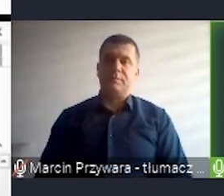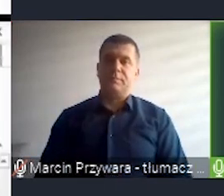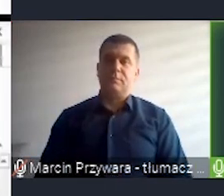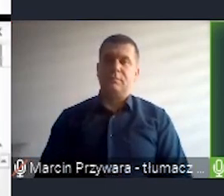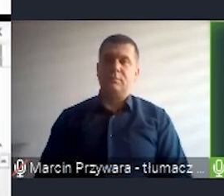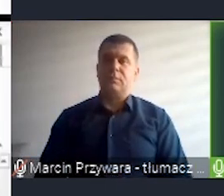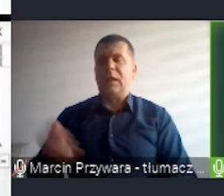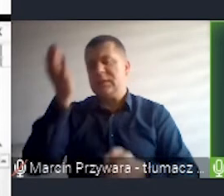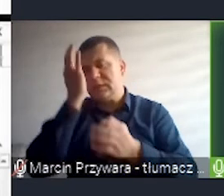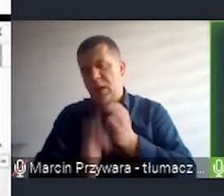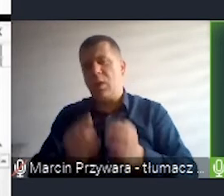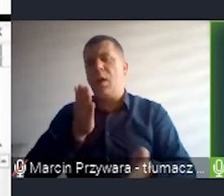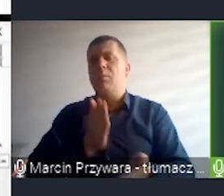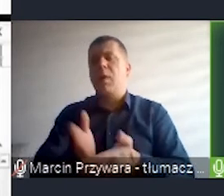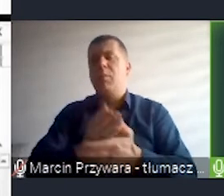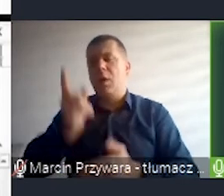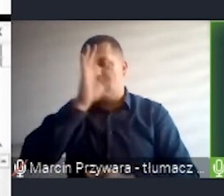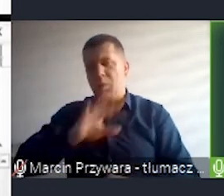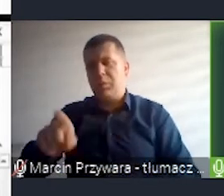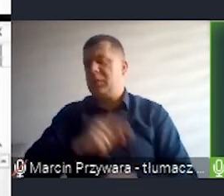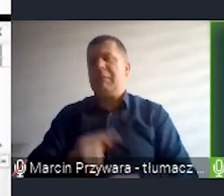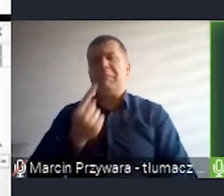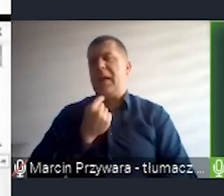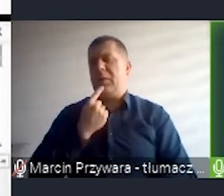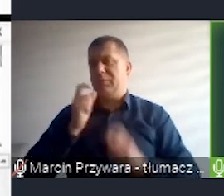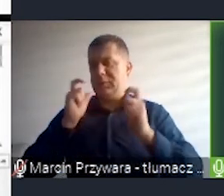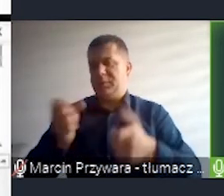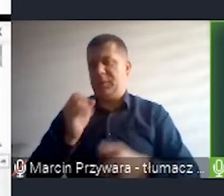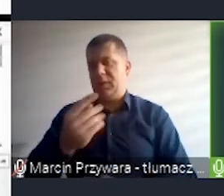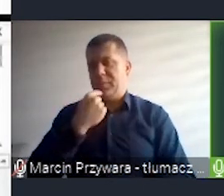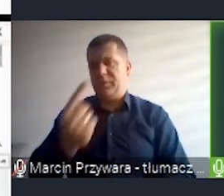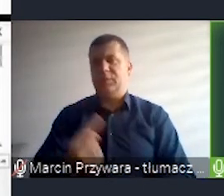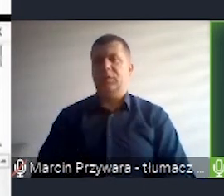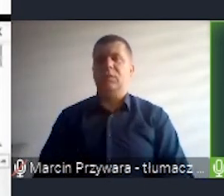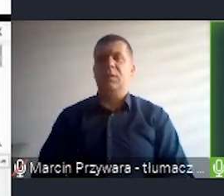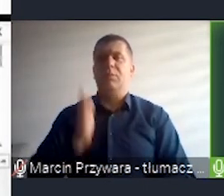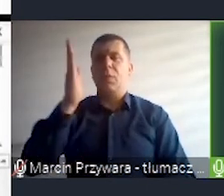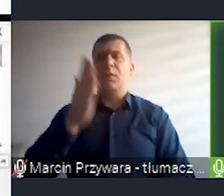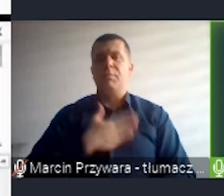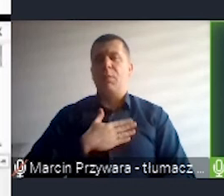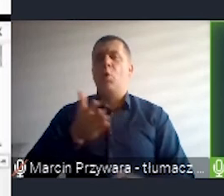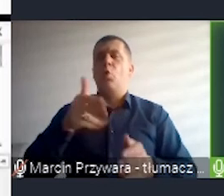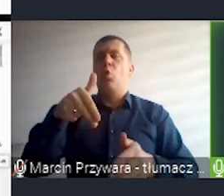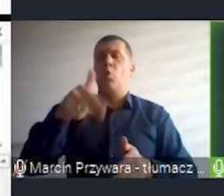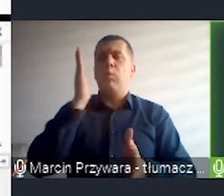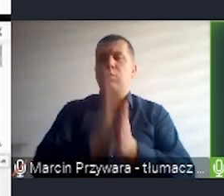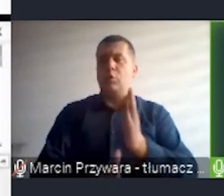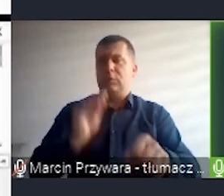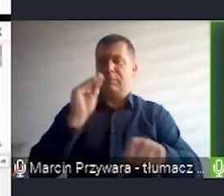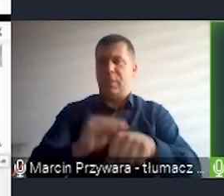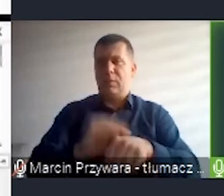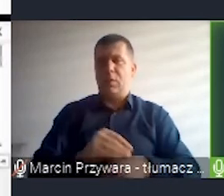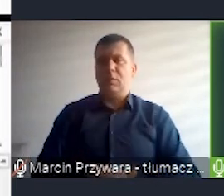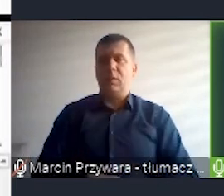Nie wchodzę szczegółowo w pomoc publiczną, bo to są bardzo nieliczne przypadki, tak jak powiedziałem. Potem mamy uproszczone metody. W